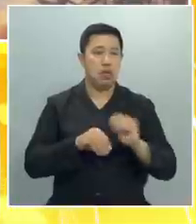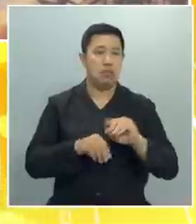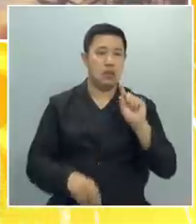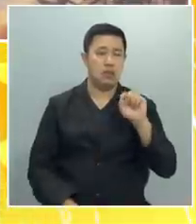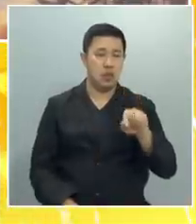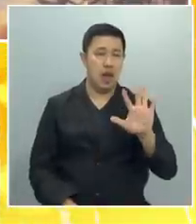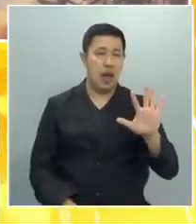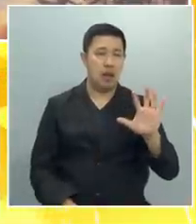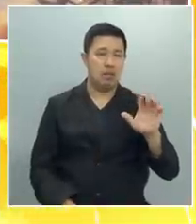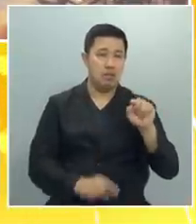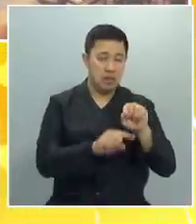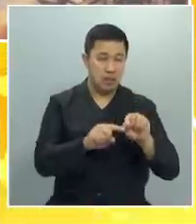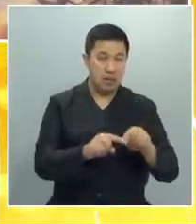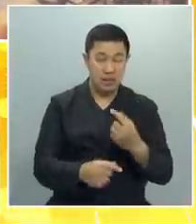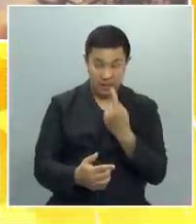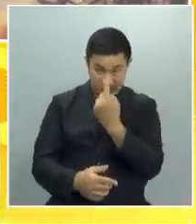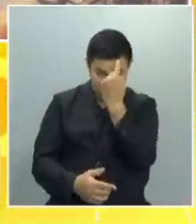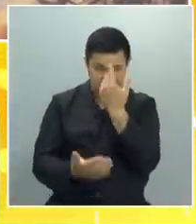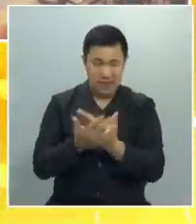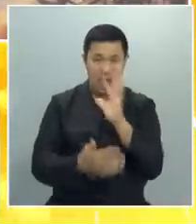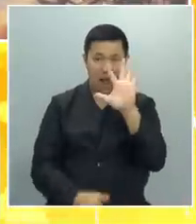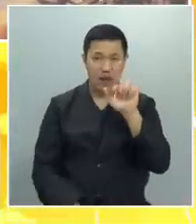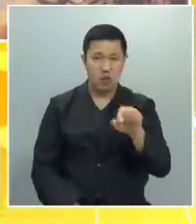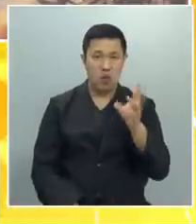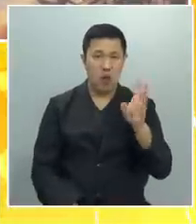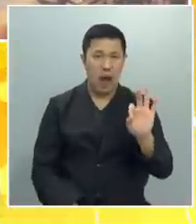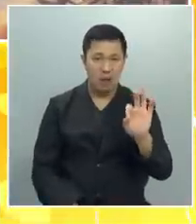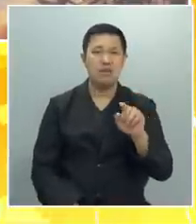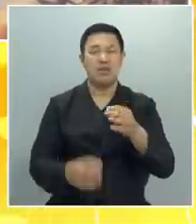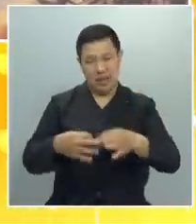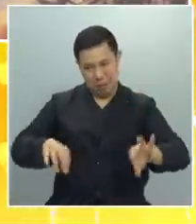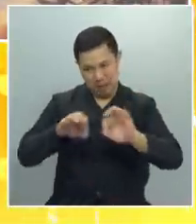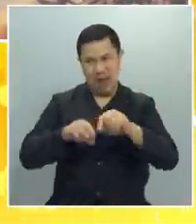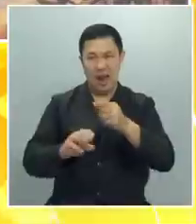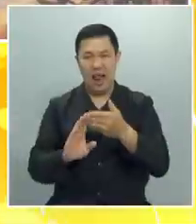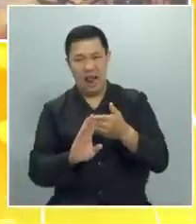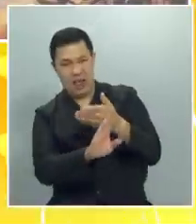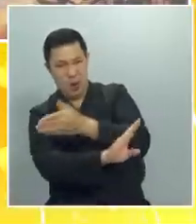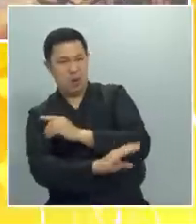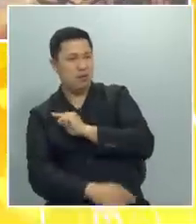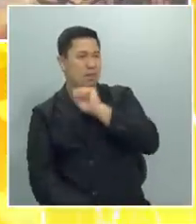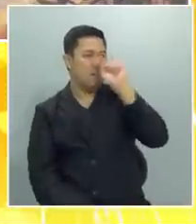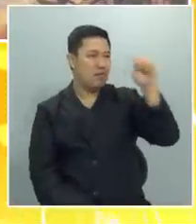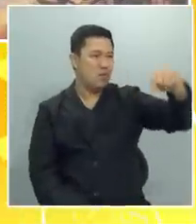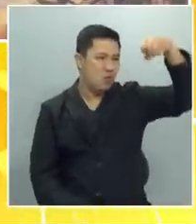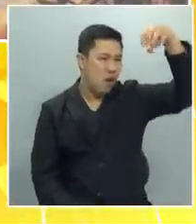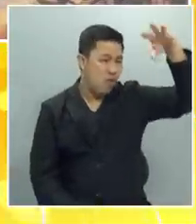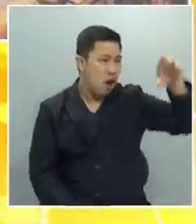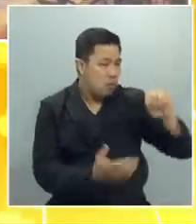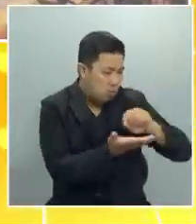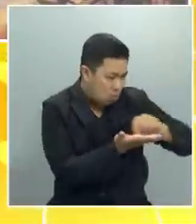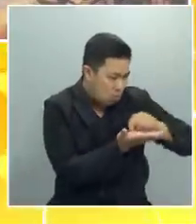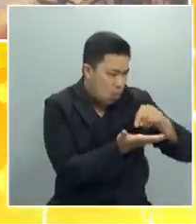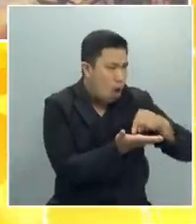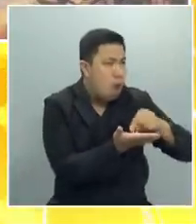อยู่ที่ 5.69สตางค์ต่อหน่วยแล้วแต่ว่าท่านไปจดทะเบียนตั้งแต่แรกเลยตั้งแต่ตอนขอไฟตอนแรก